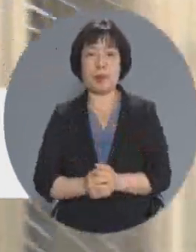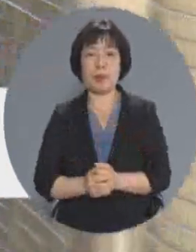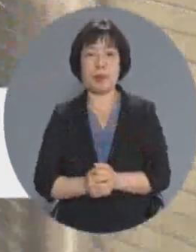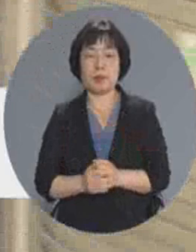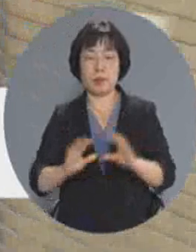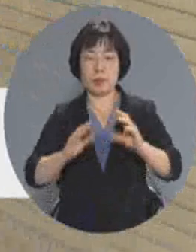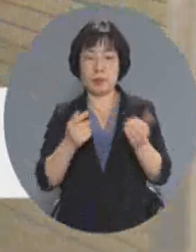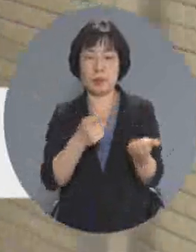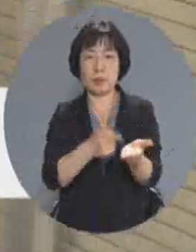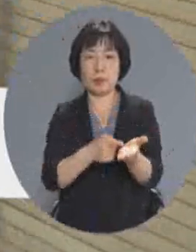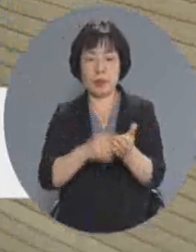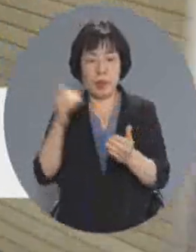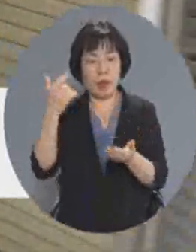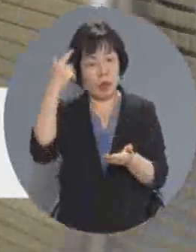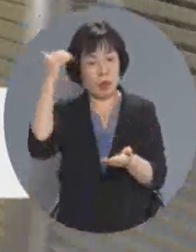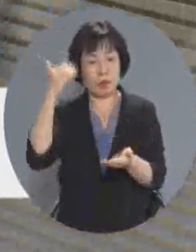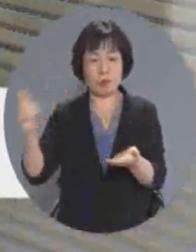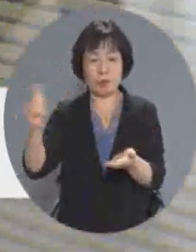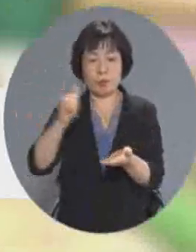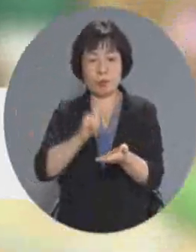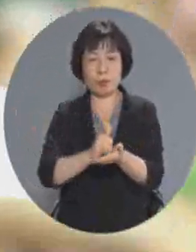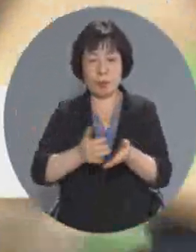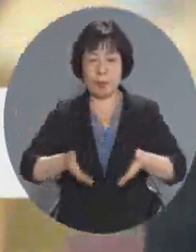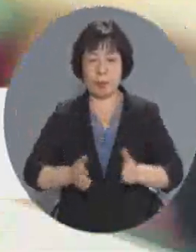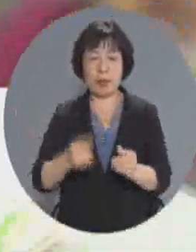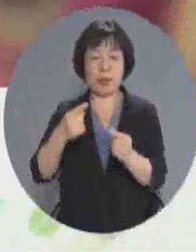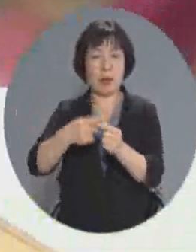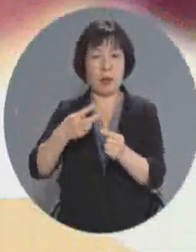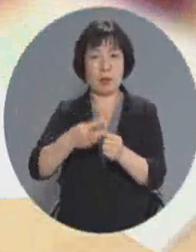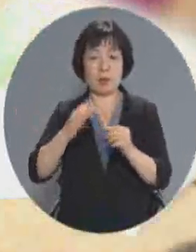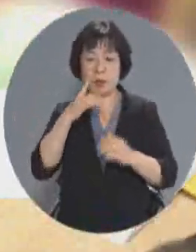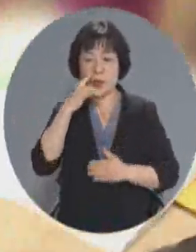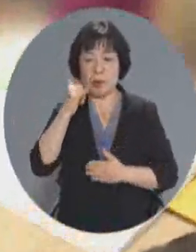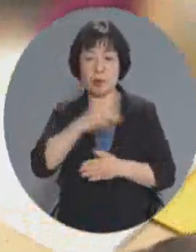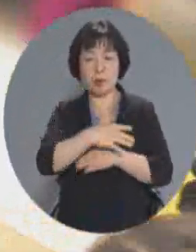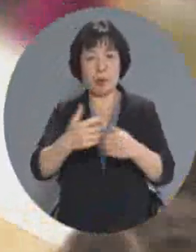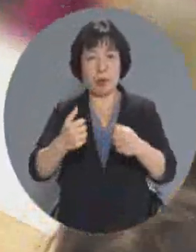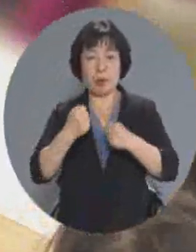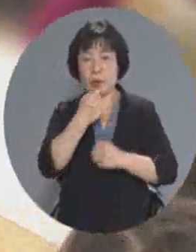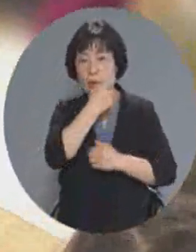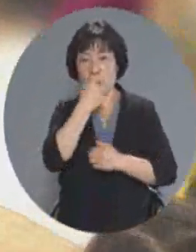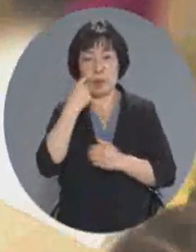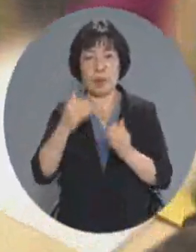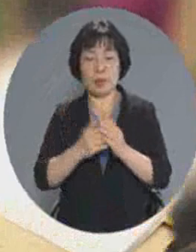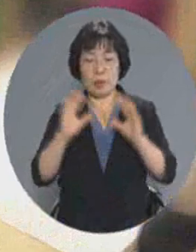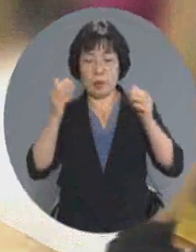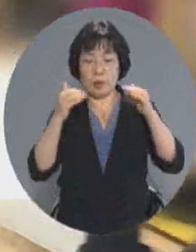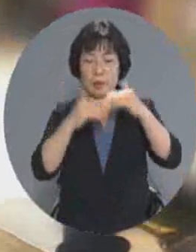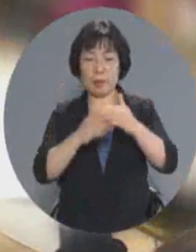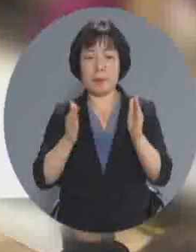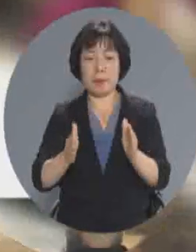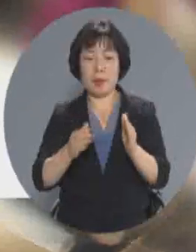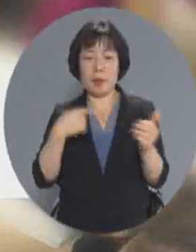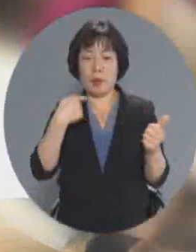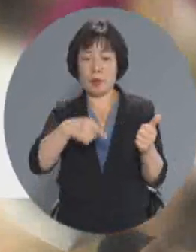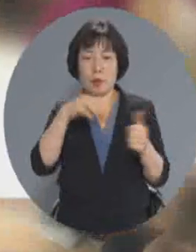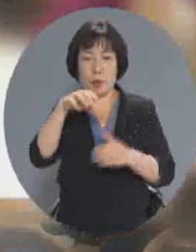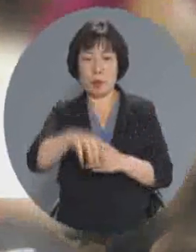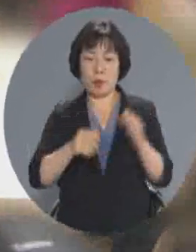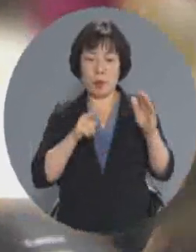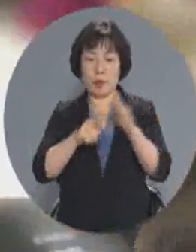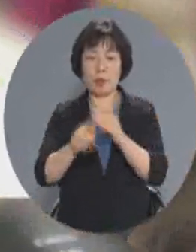김 총리는 한국에 입국한 이후 태어난 신생아 3명과 산모의 건강 여부를 확인한 뒤 유아반 수업 현장을